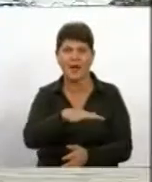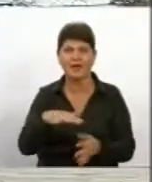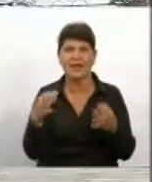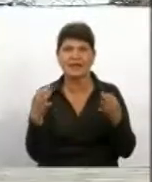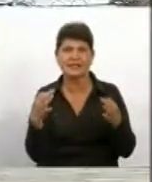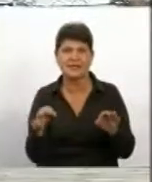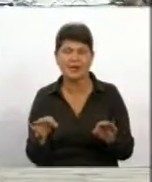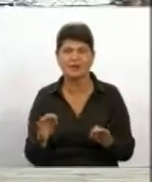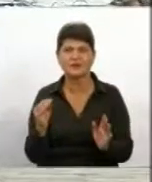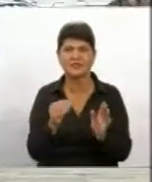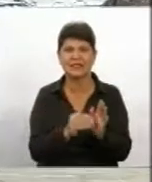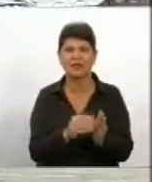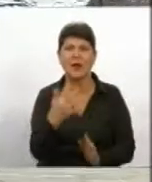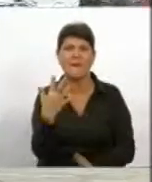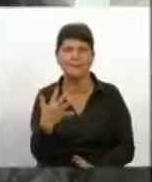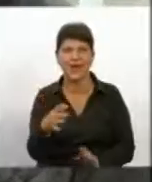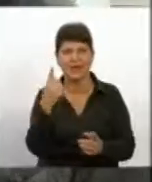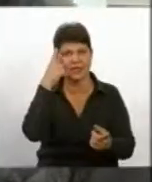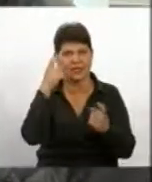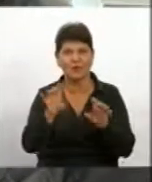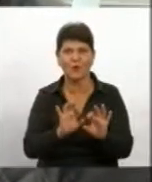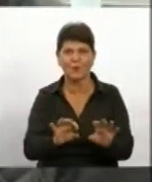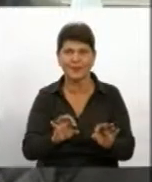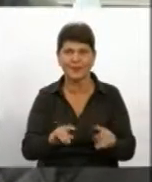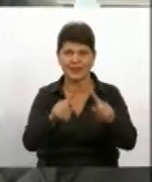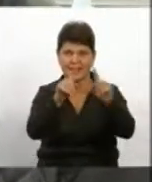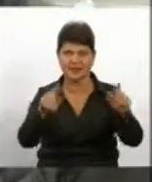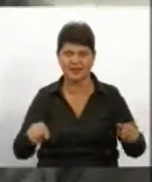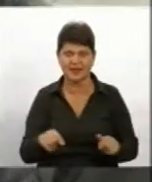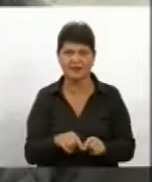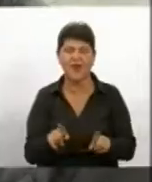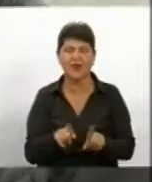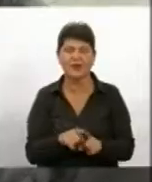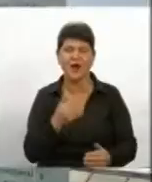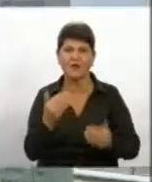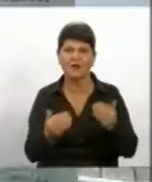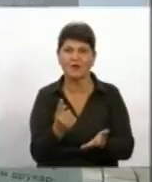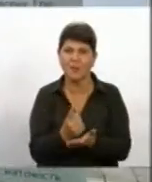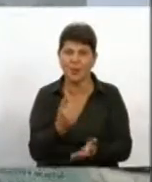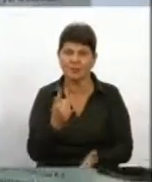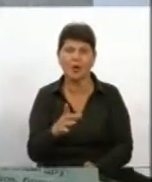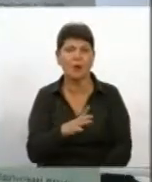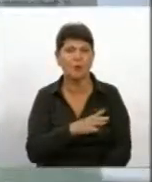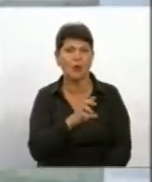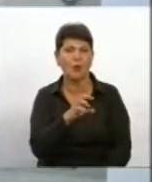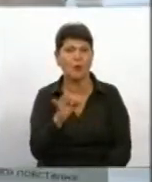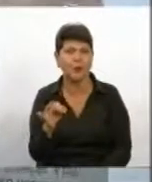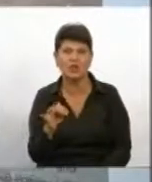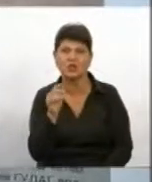Незалежності встановили 5 інформаційних стендів. Така виставка вперше. Було б частіше, було б краще. Дуже багато історичних